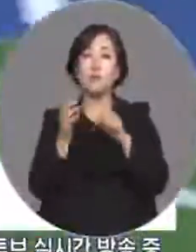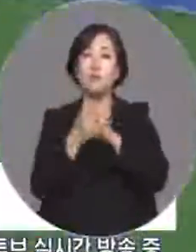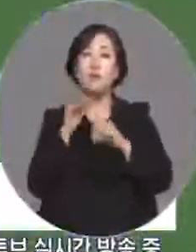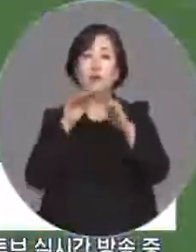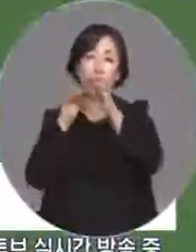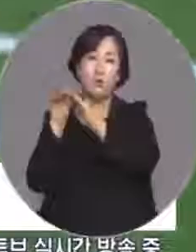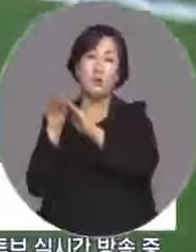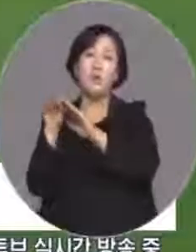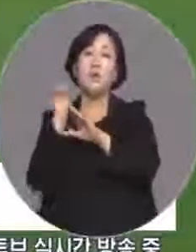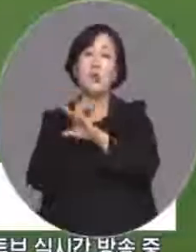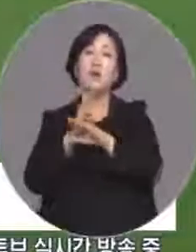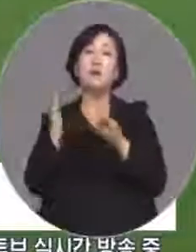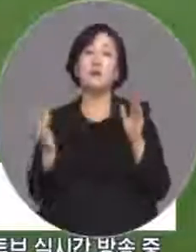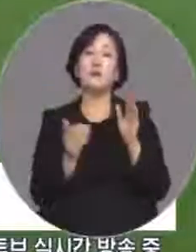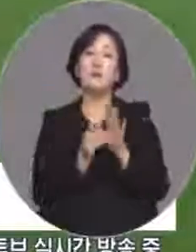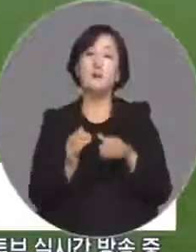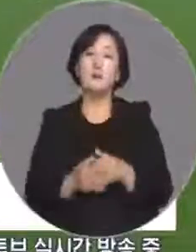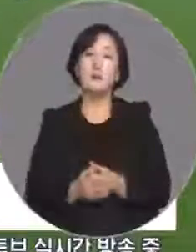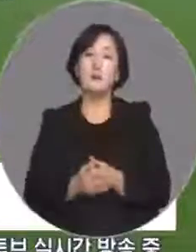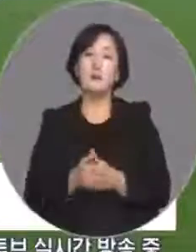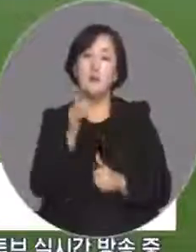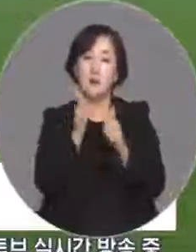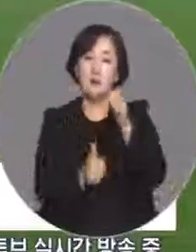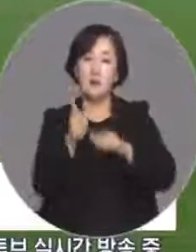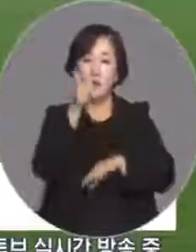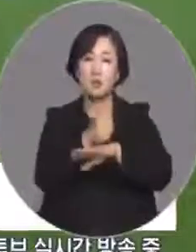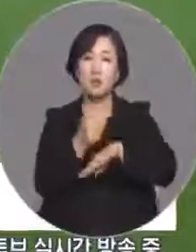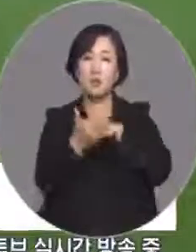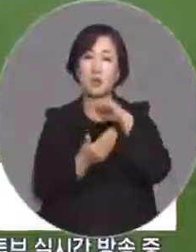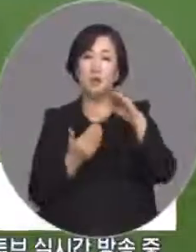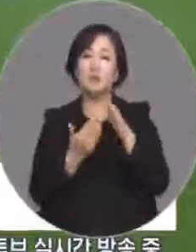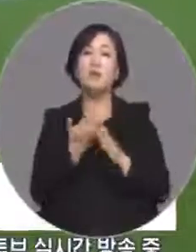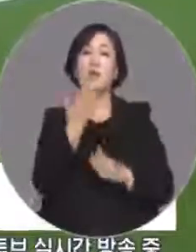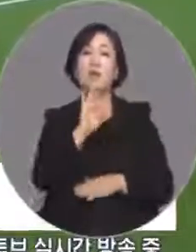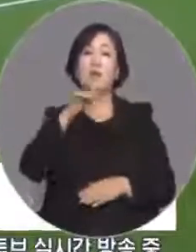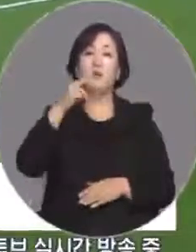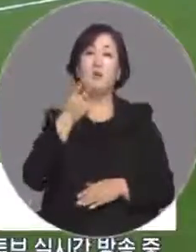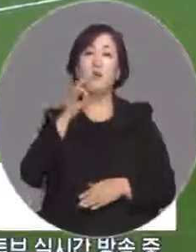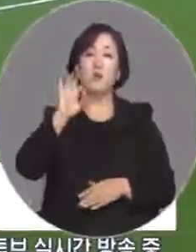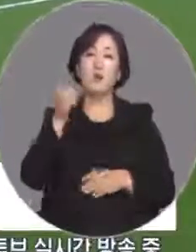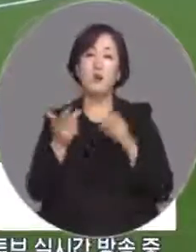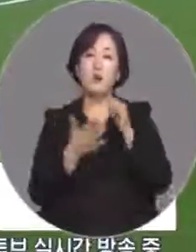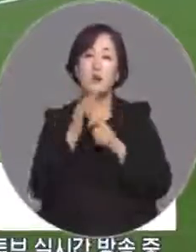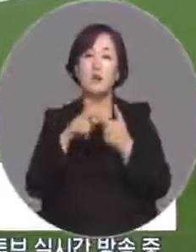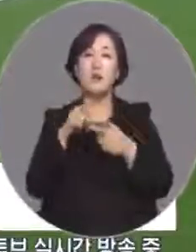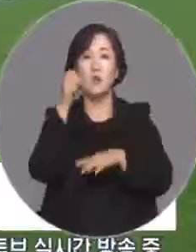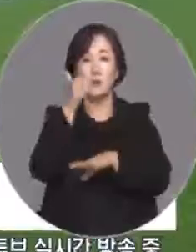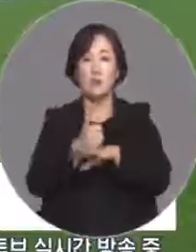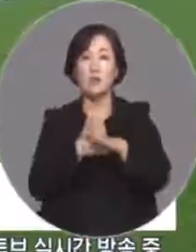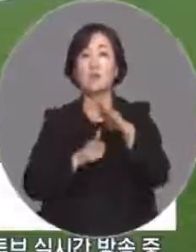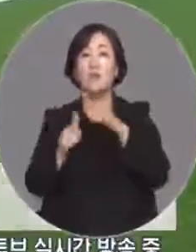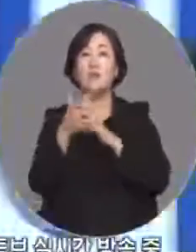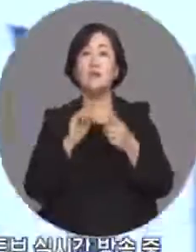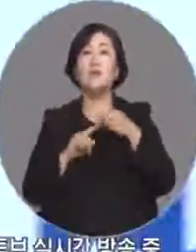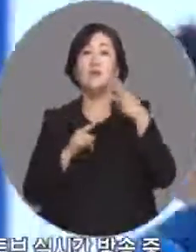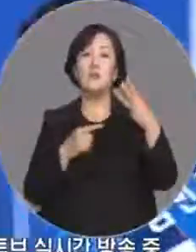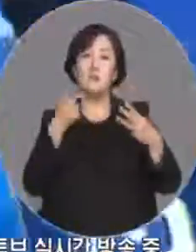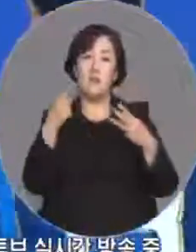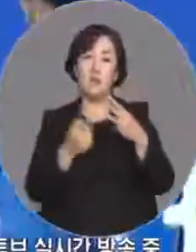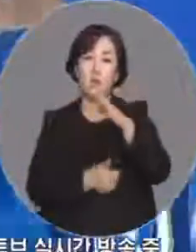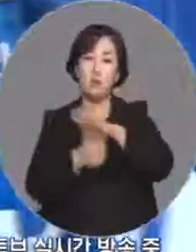멀티골을 만듭니다. 경기 종료 직전에는 이동경이 쐐기골을 넣으며 3-1로